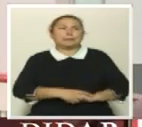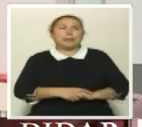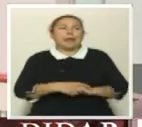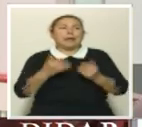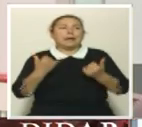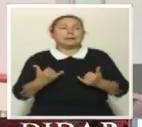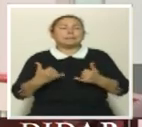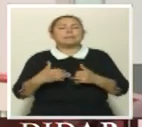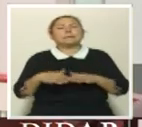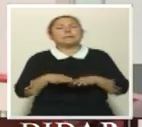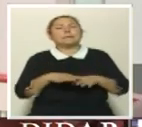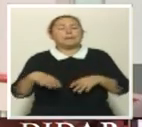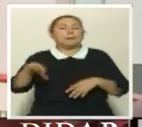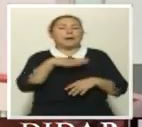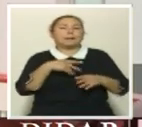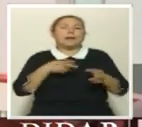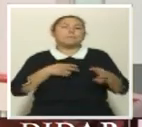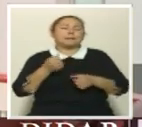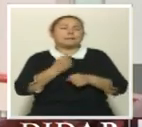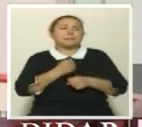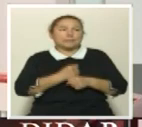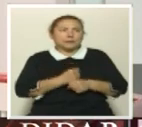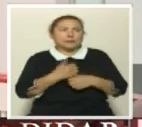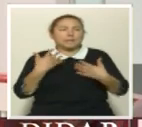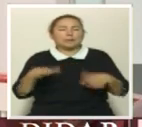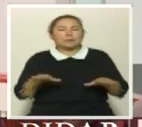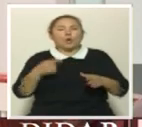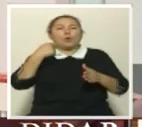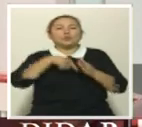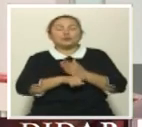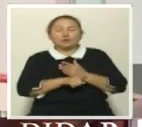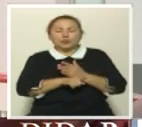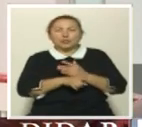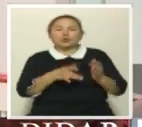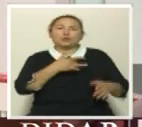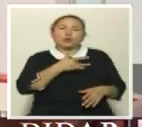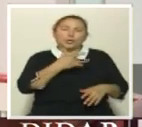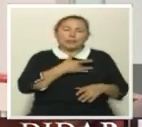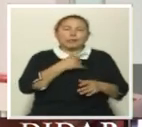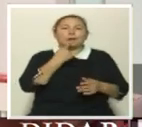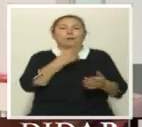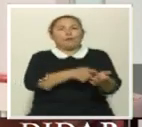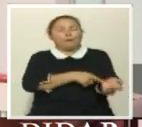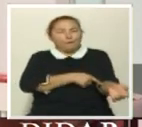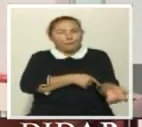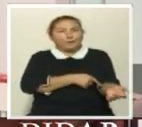Қазіргі таңда бізде операциялардың барлық түрлі жасалады. Оның ішінде жүрекке де, тамырға да